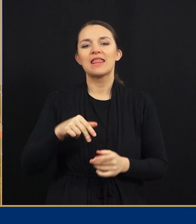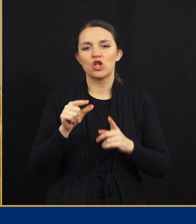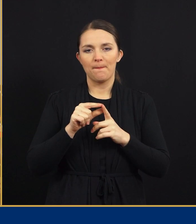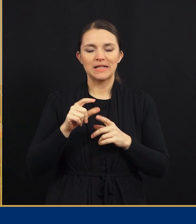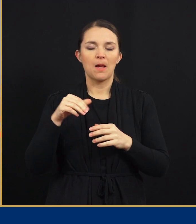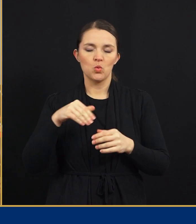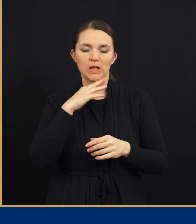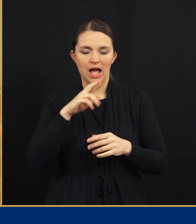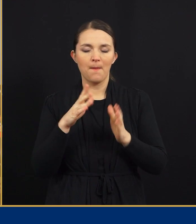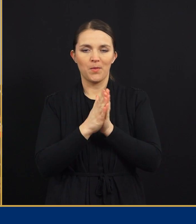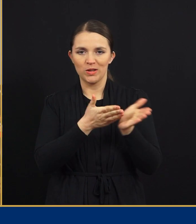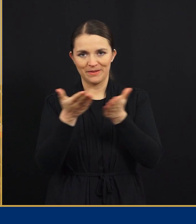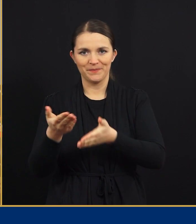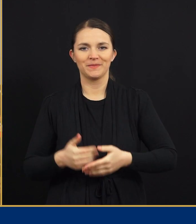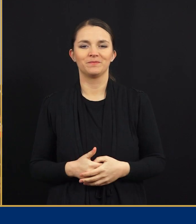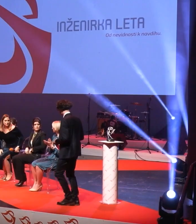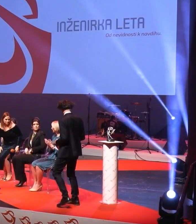Nataša Pirc-Musar, prosim.